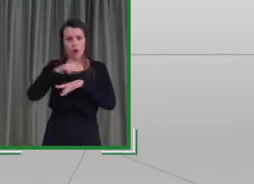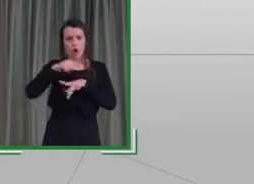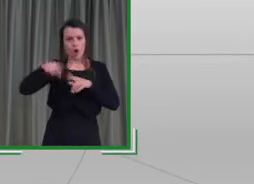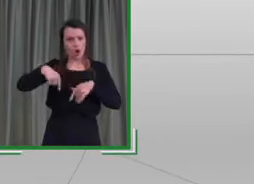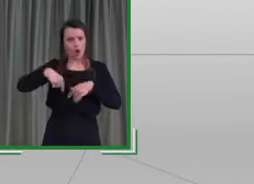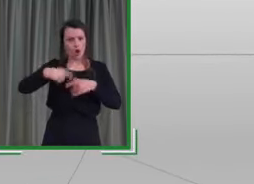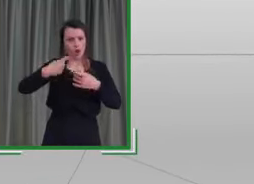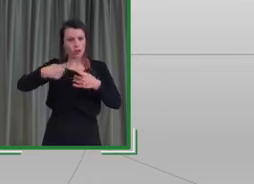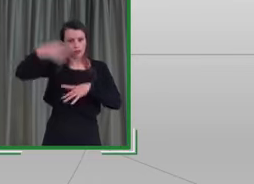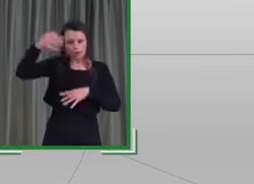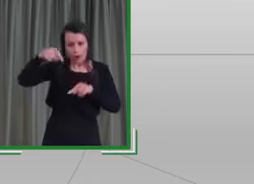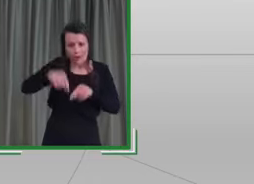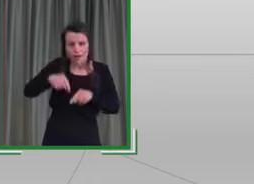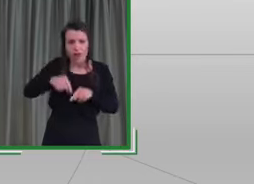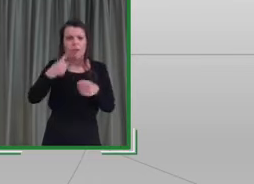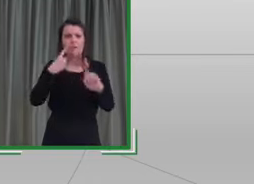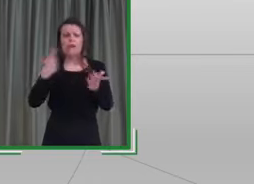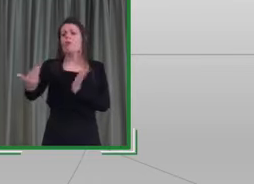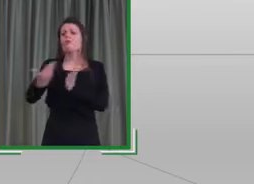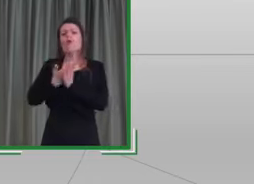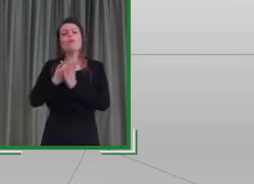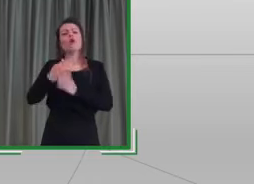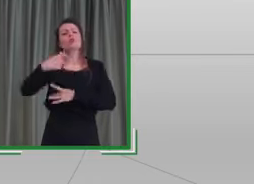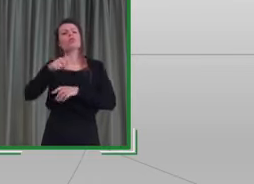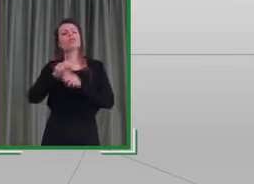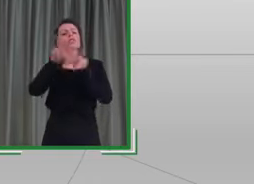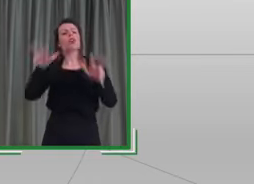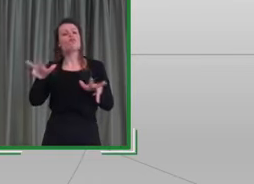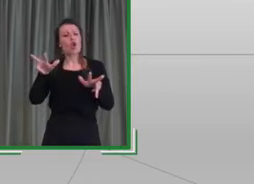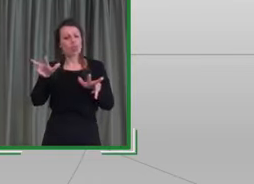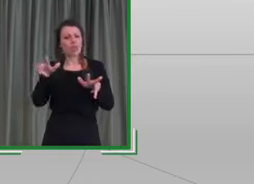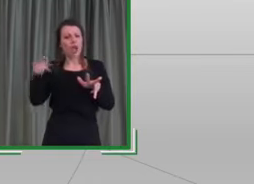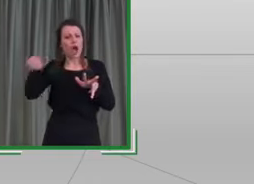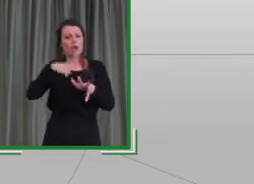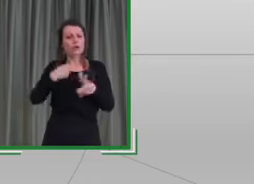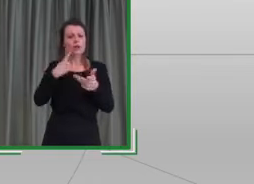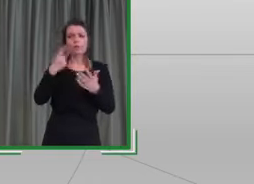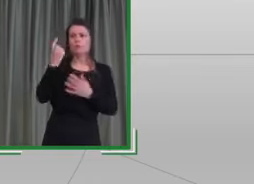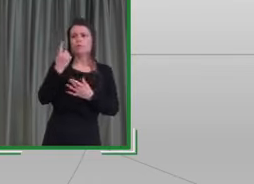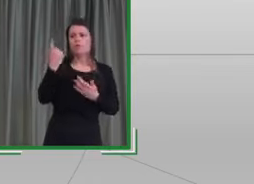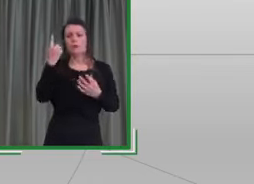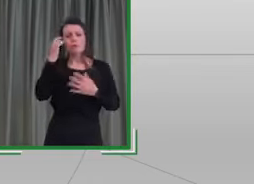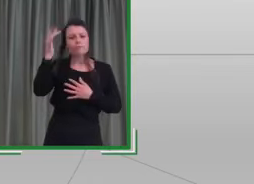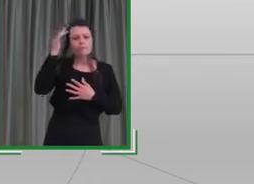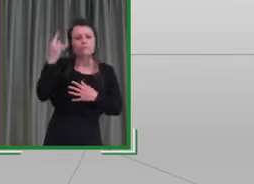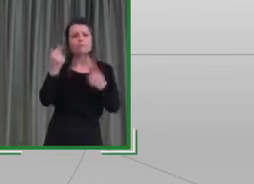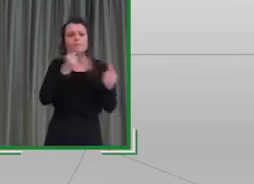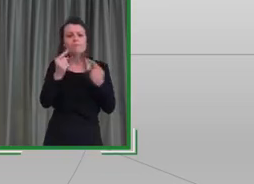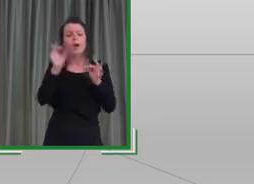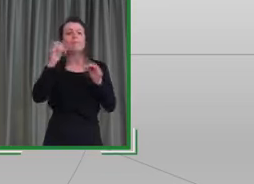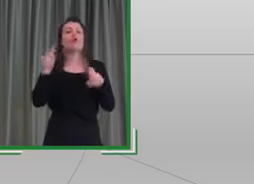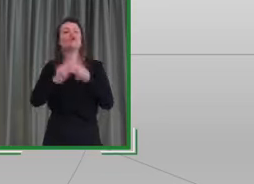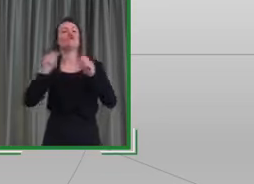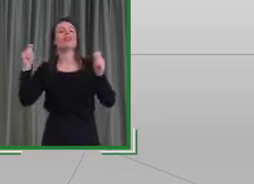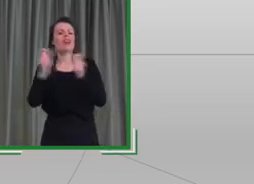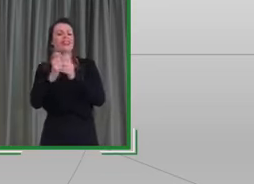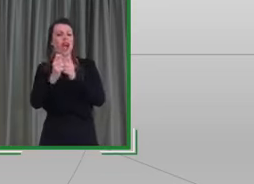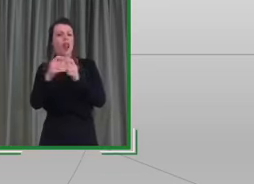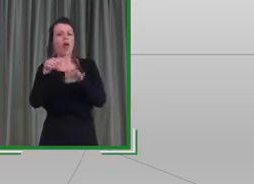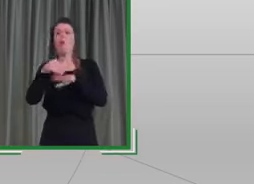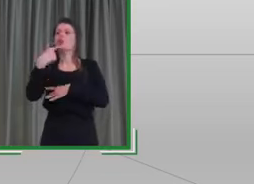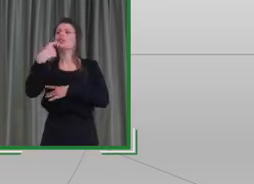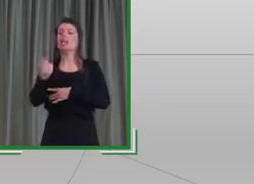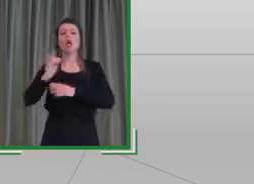viene definito un po più in generale da tutti fase ii noi in lombardia l'abbiamo chiamata nuova normalità e